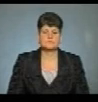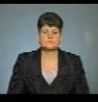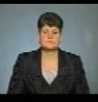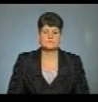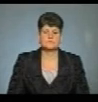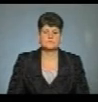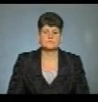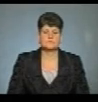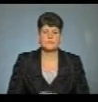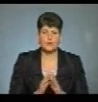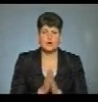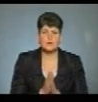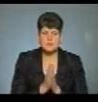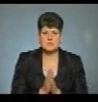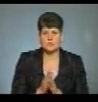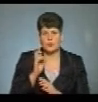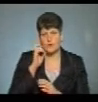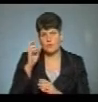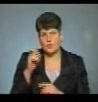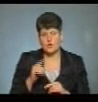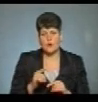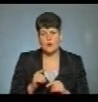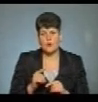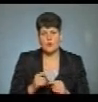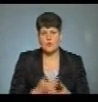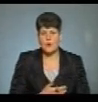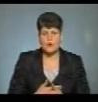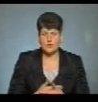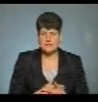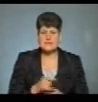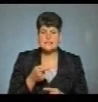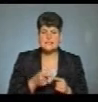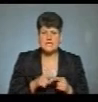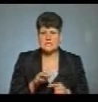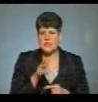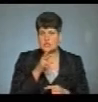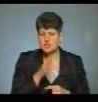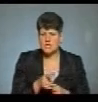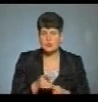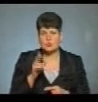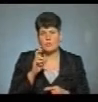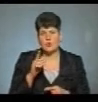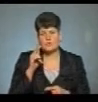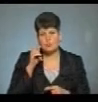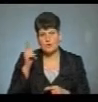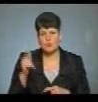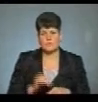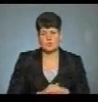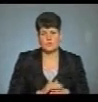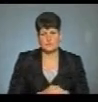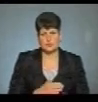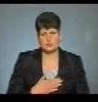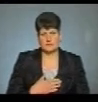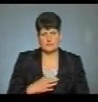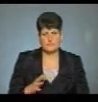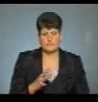Помолився до Богородиці за цей час пандемії, щоб Господь Бог змилосердився над всіма